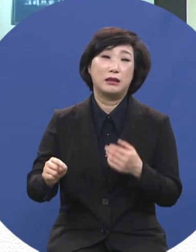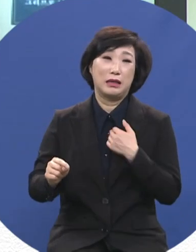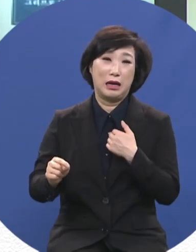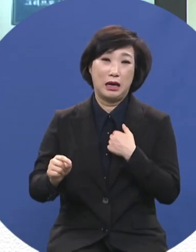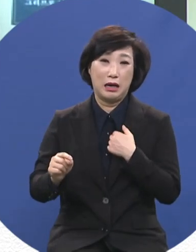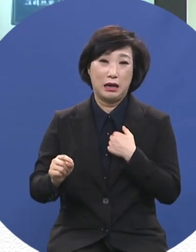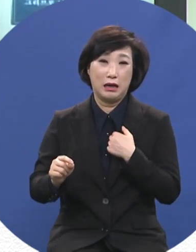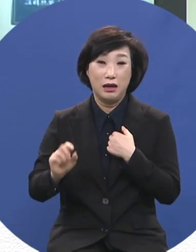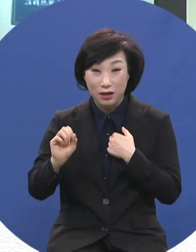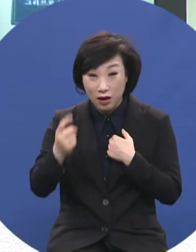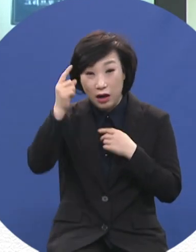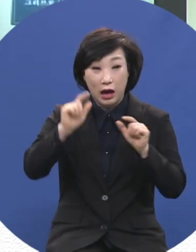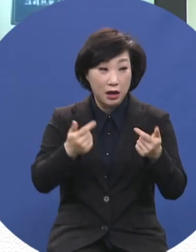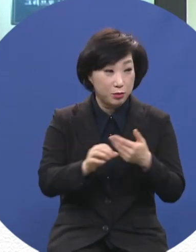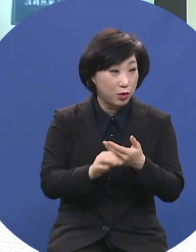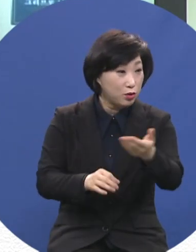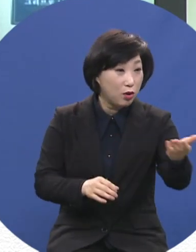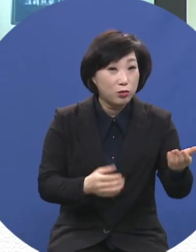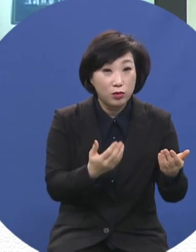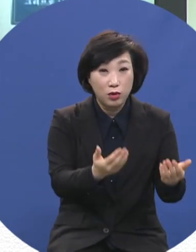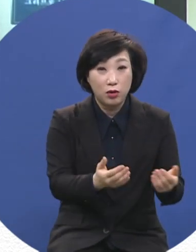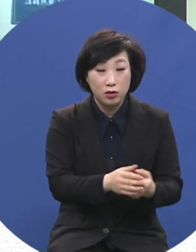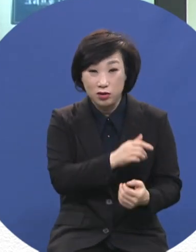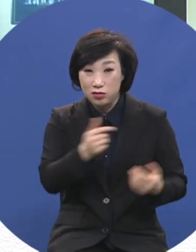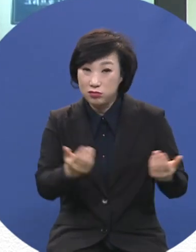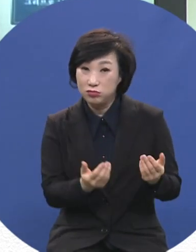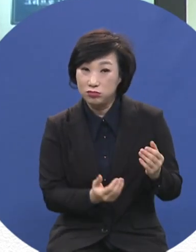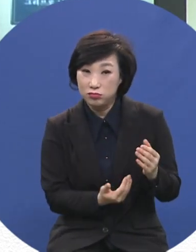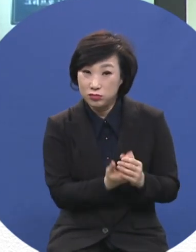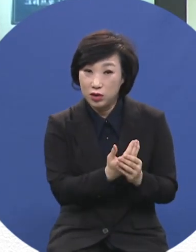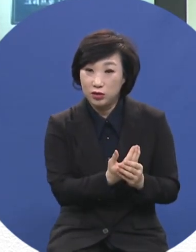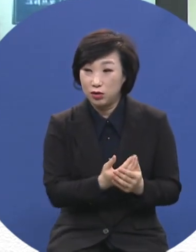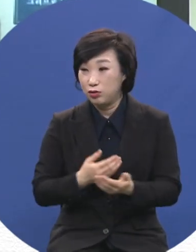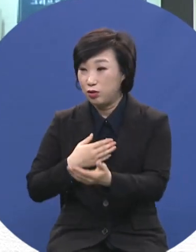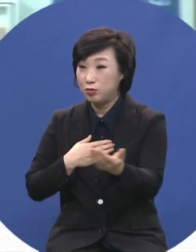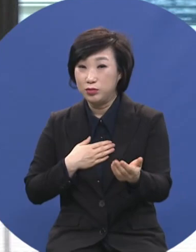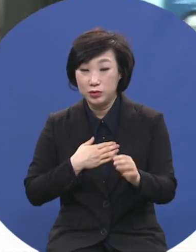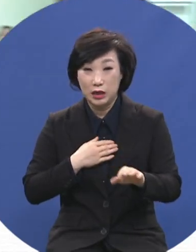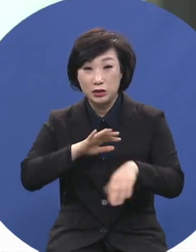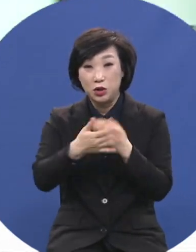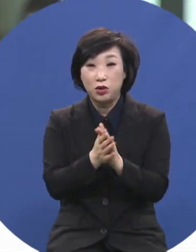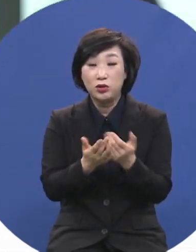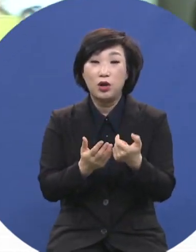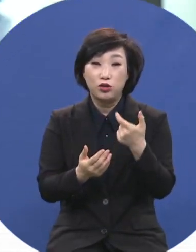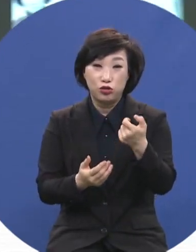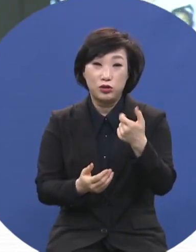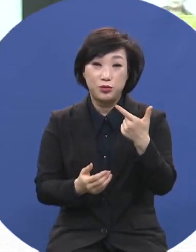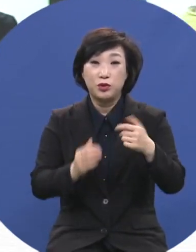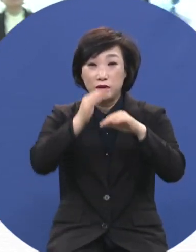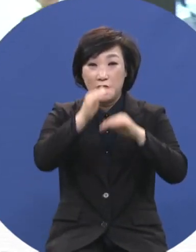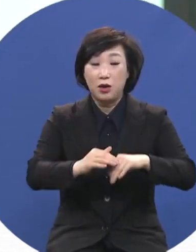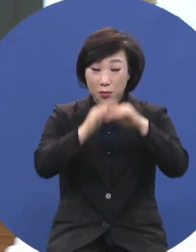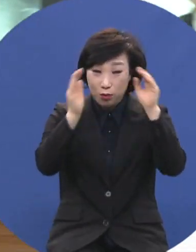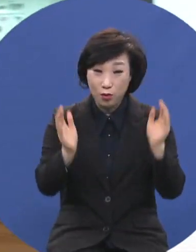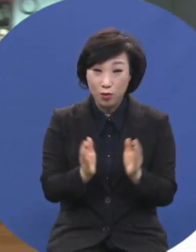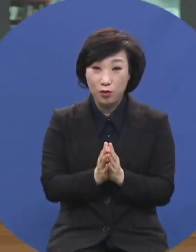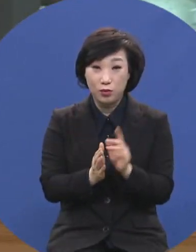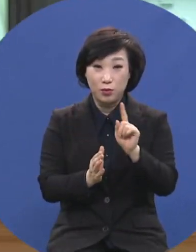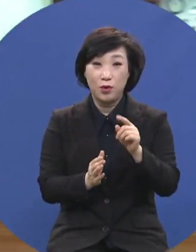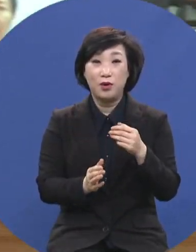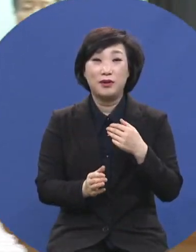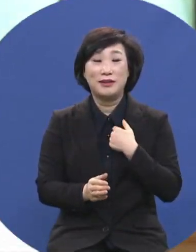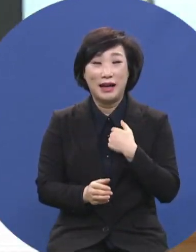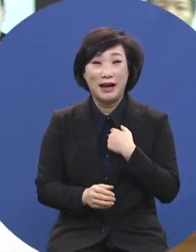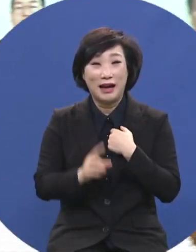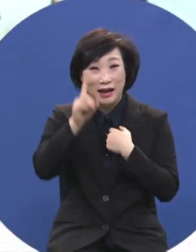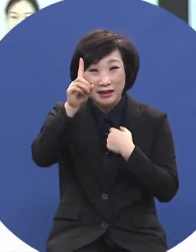때문에가 아니라고 한다면 나는 큰일 나는 거예요. 성경 66권은 전부